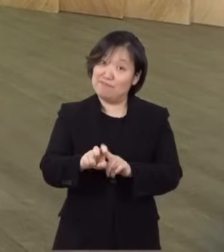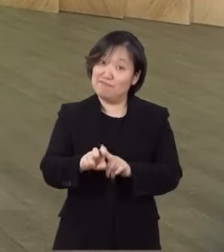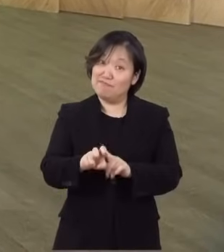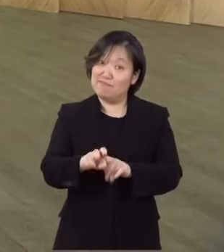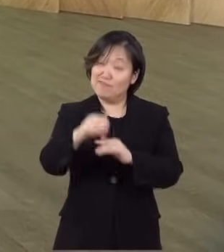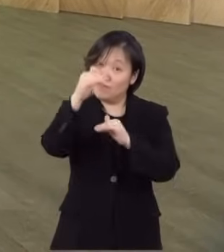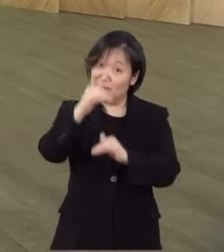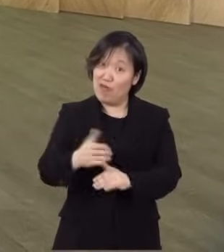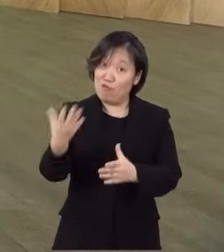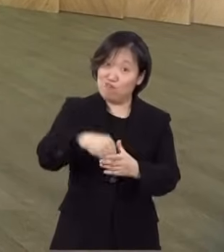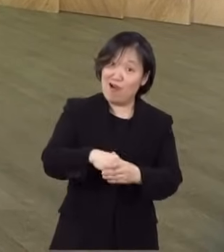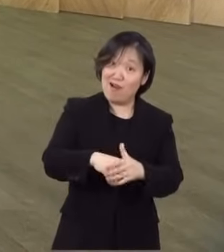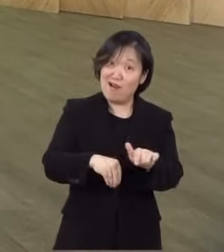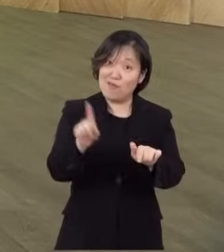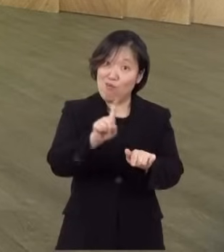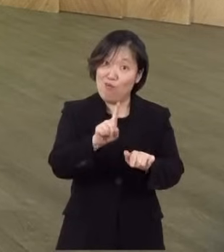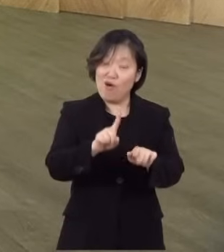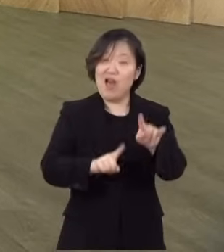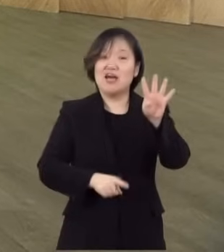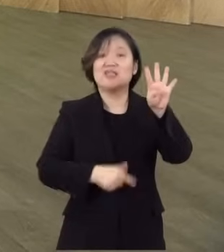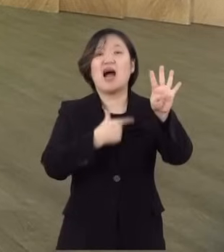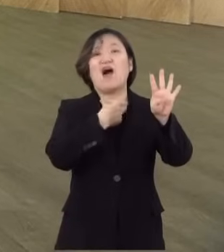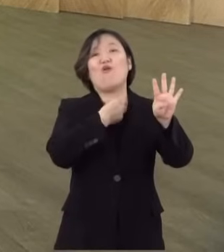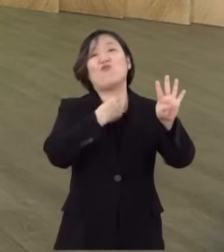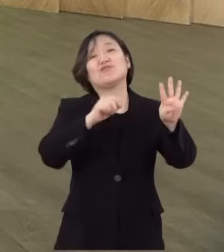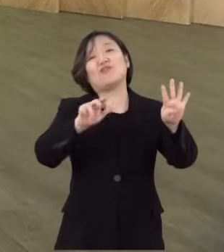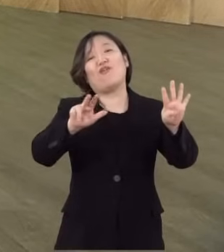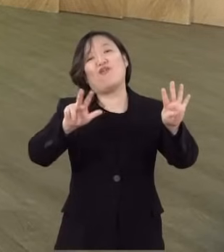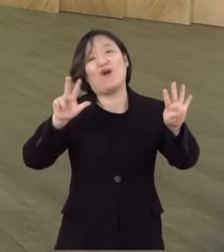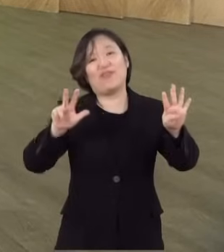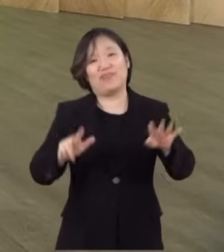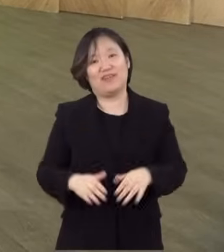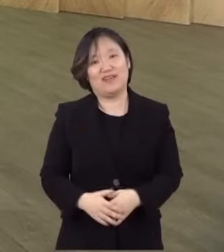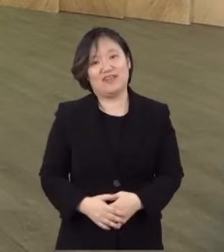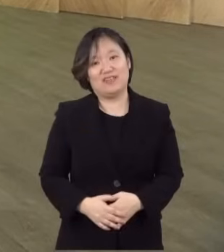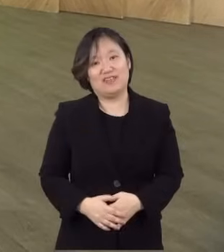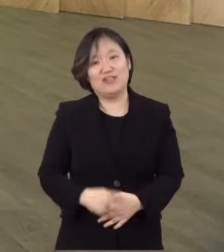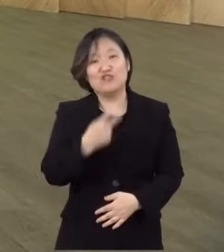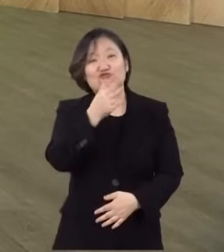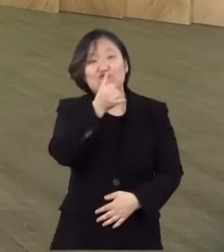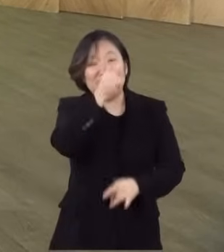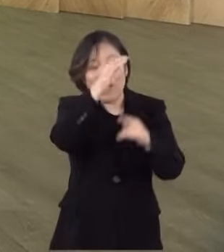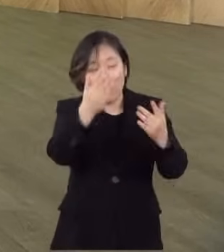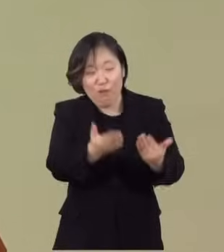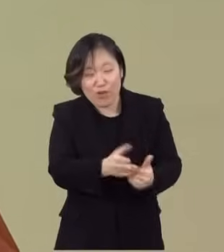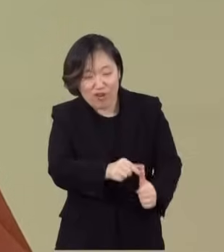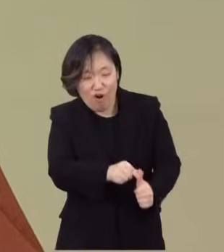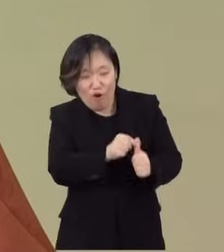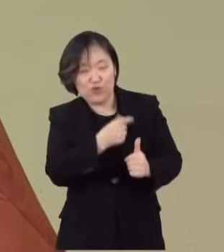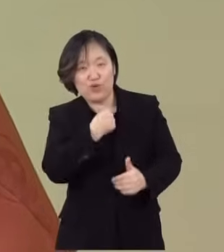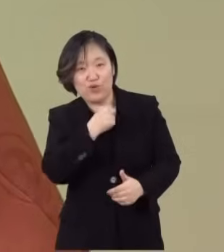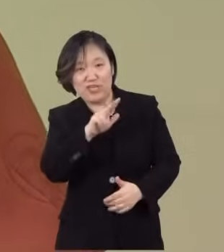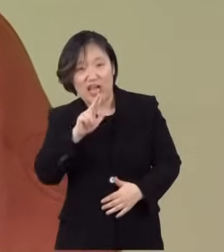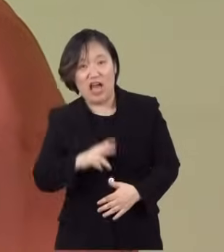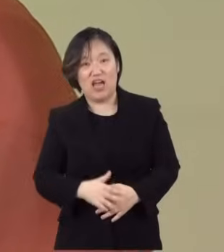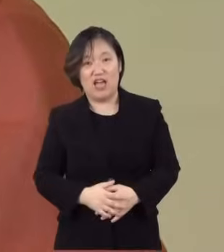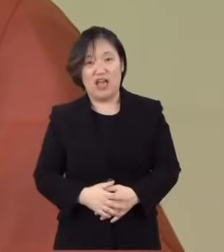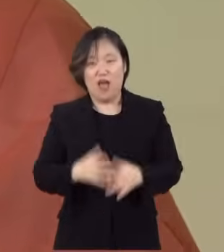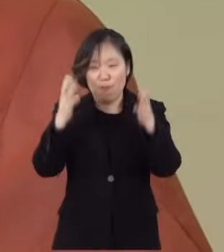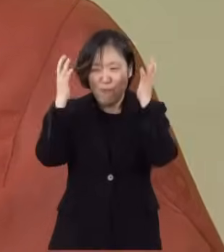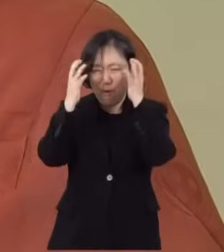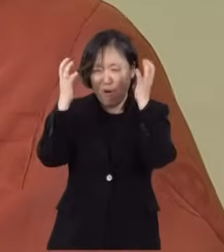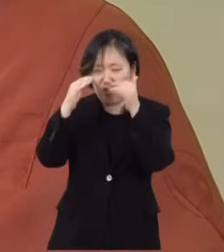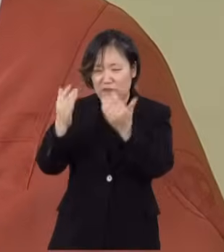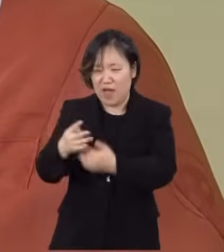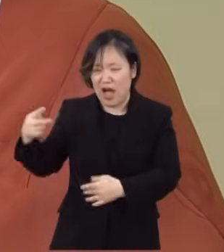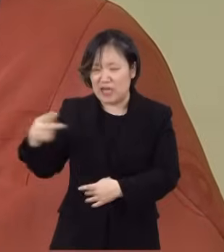사선이 되겠습니다 중생을 다 건지 오리다 번뇌를 다